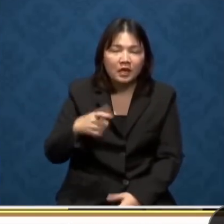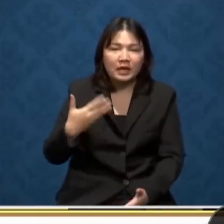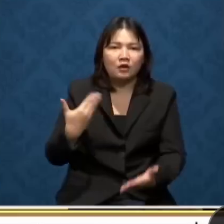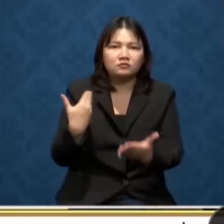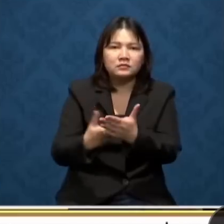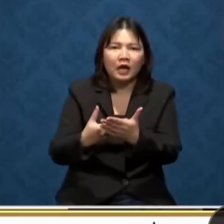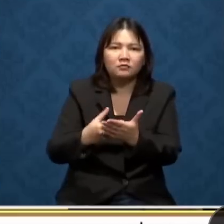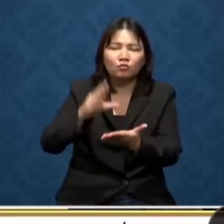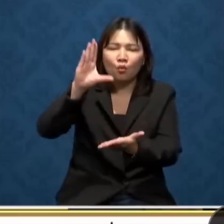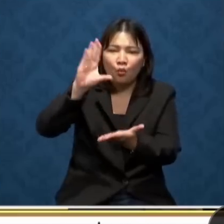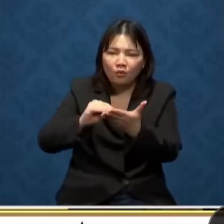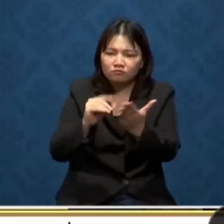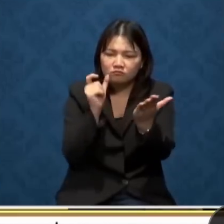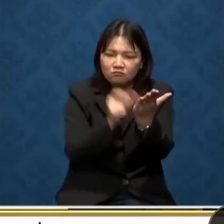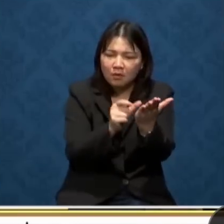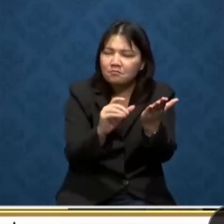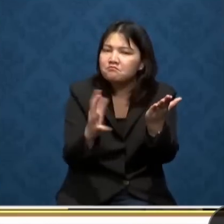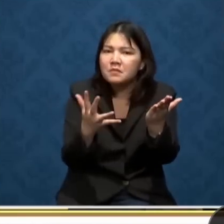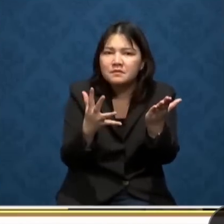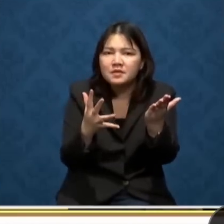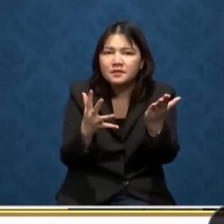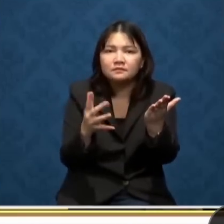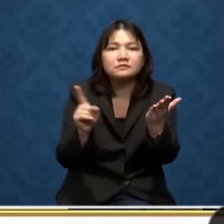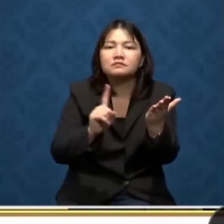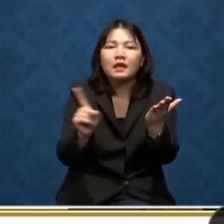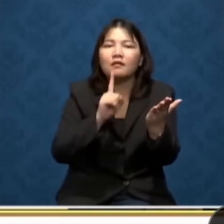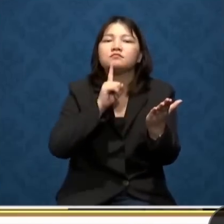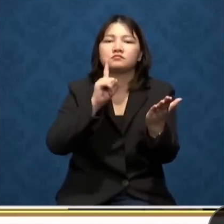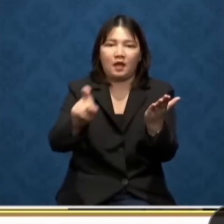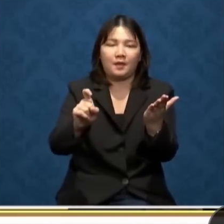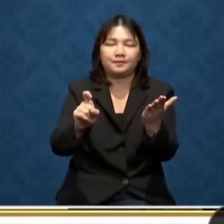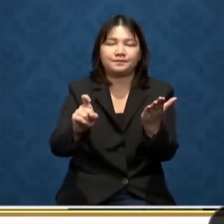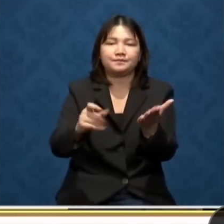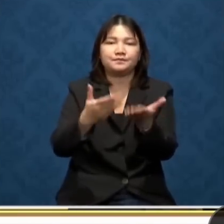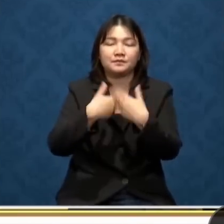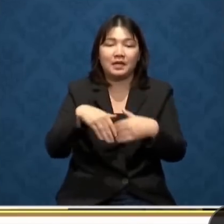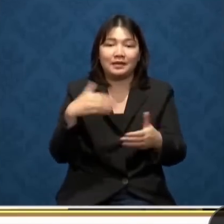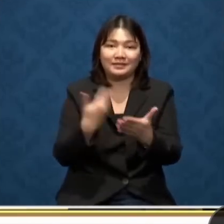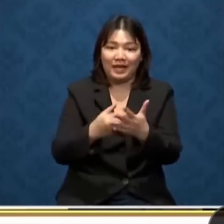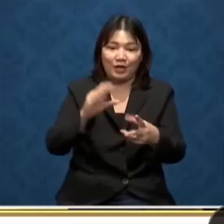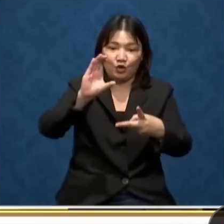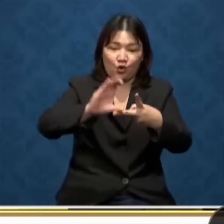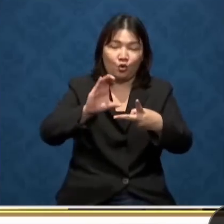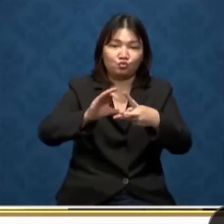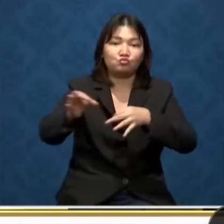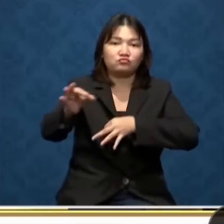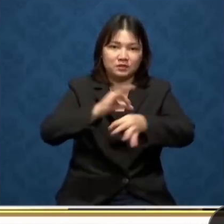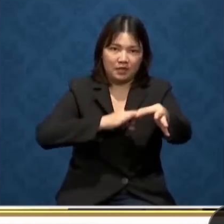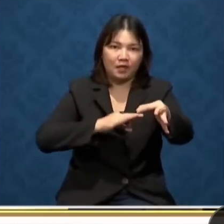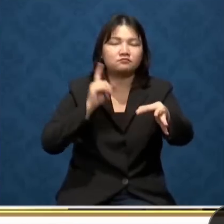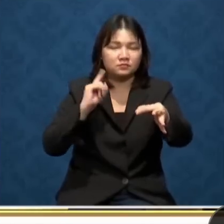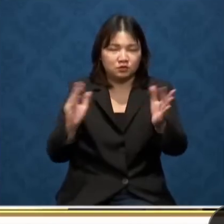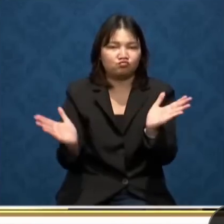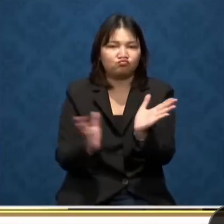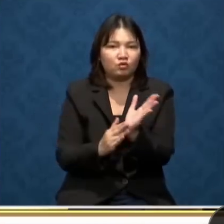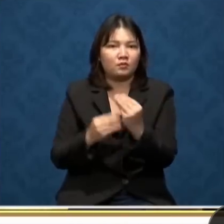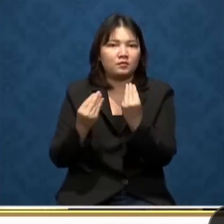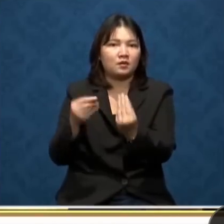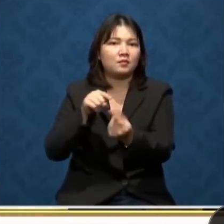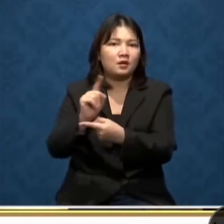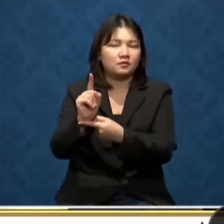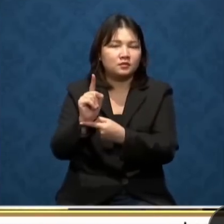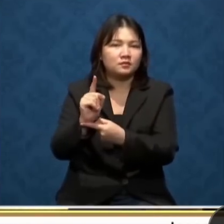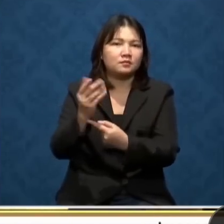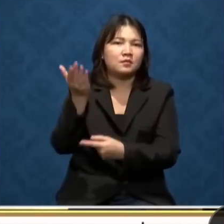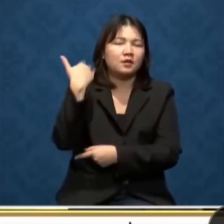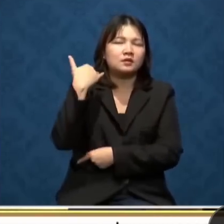เป็นอย่างไรคำถามที่สองใปดนทหนึครับกองทุนเงินทดแนต้ขอชนชมนะครับหลังเกิดเหตุกรณ